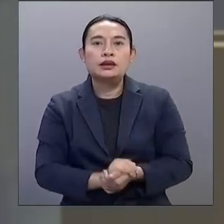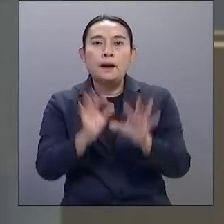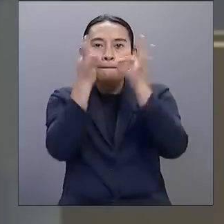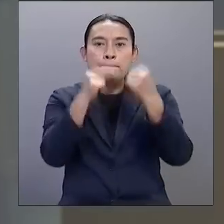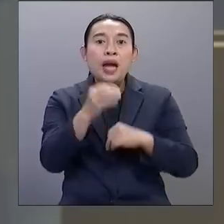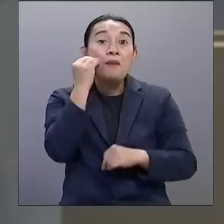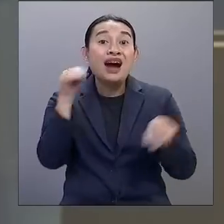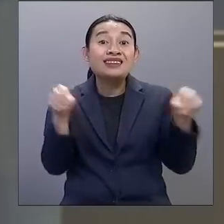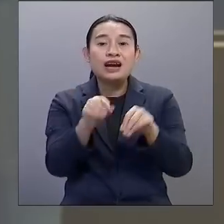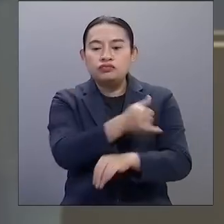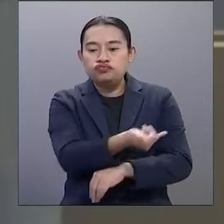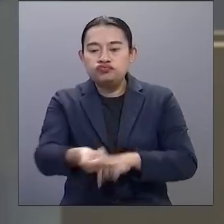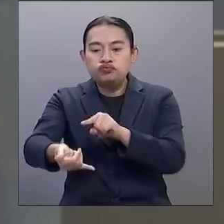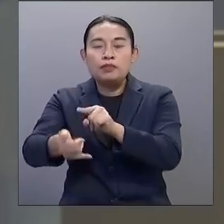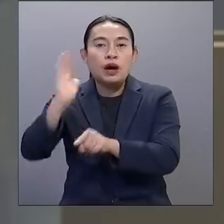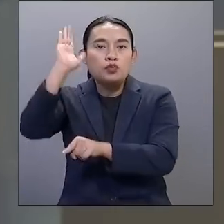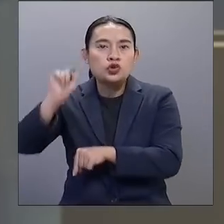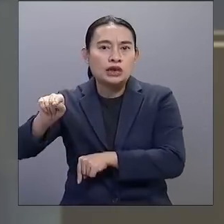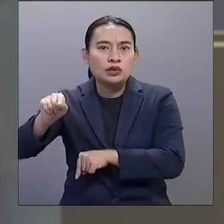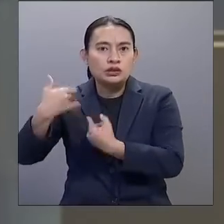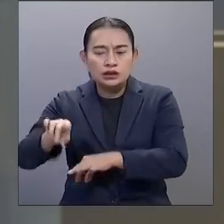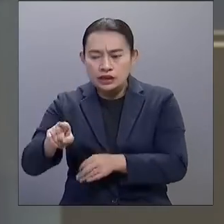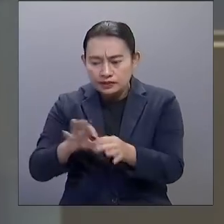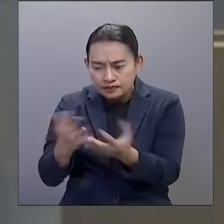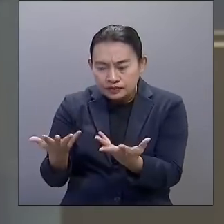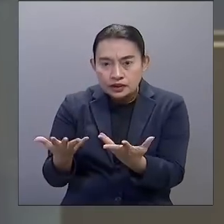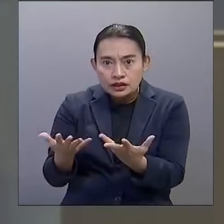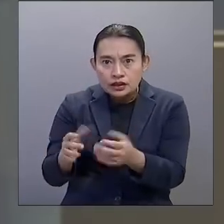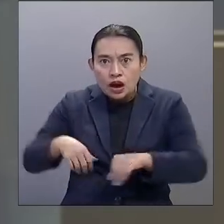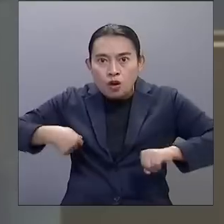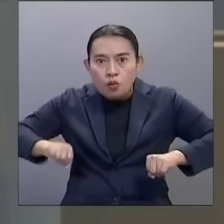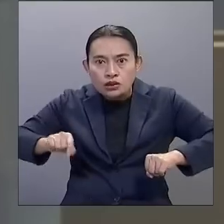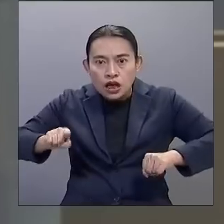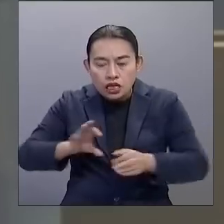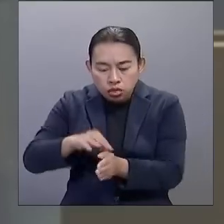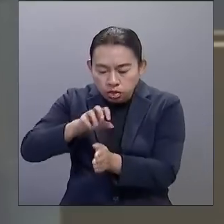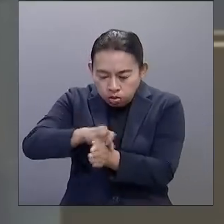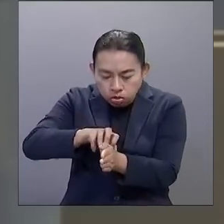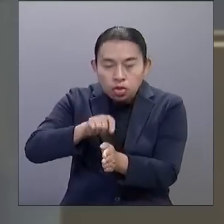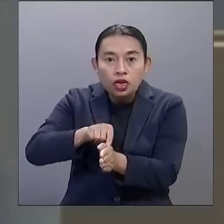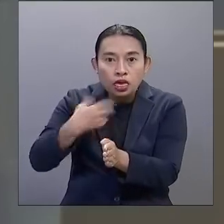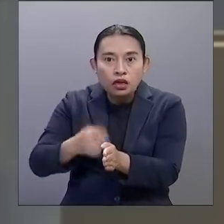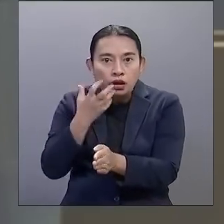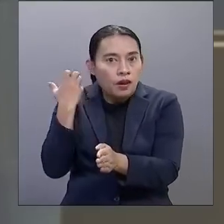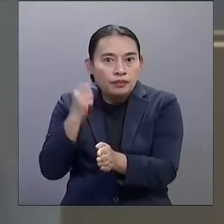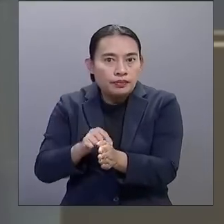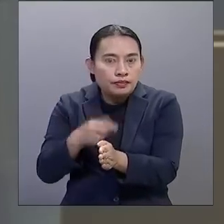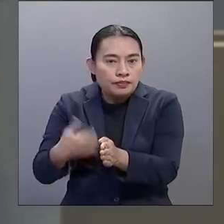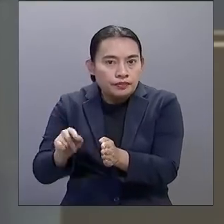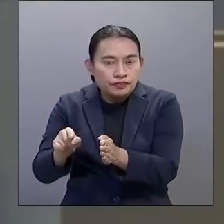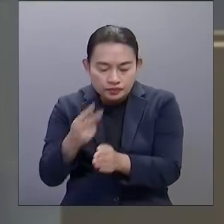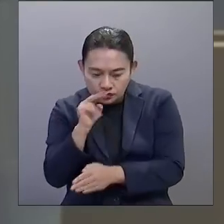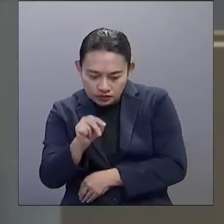ไปในบ้านของชายสูงวัยและเห็นว่าเข้าไปข่วนเบาะรถจักรยานยนต์จนเกิดความเสียหายนะคะก็เลยมีเรื่องของในมุ